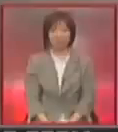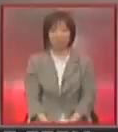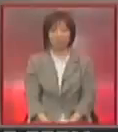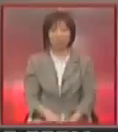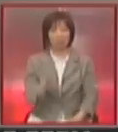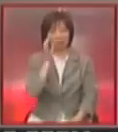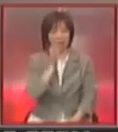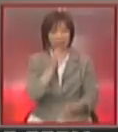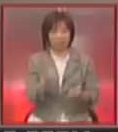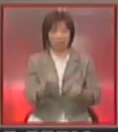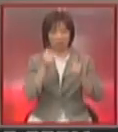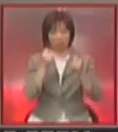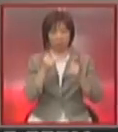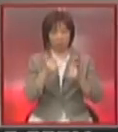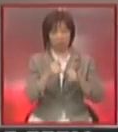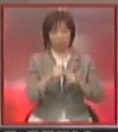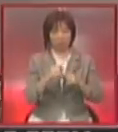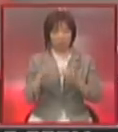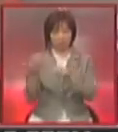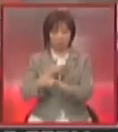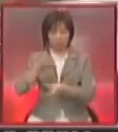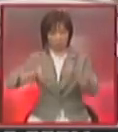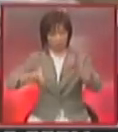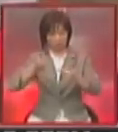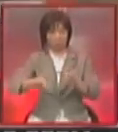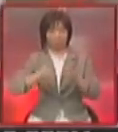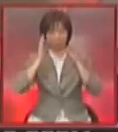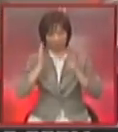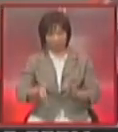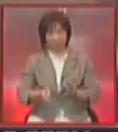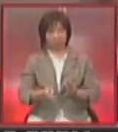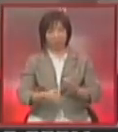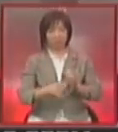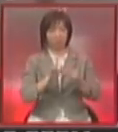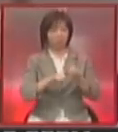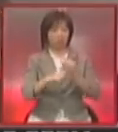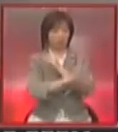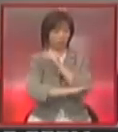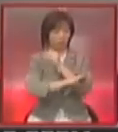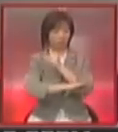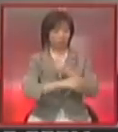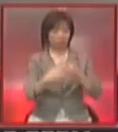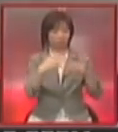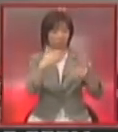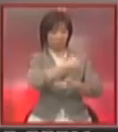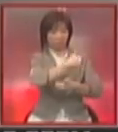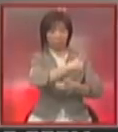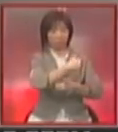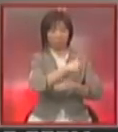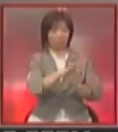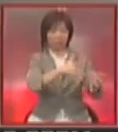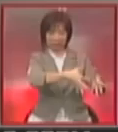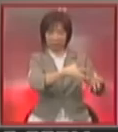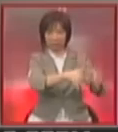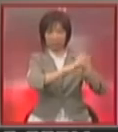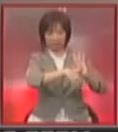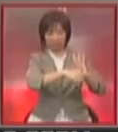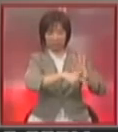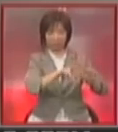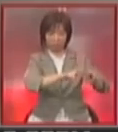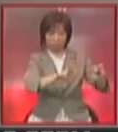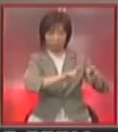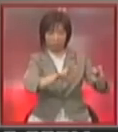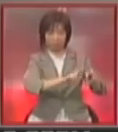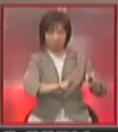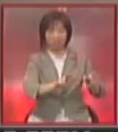Cheryl, nagdesisyon na nga ang impeachment court na ipagpaliban muna ang usapin tungkol sa foreign account ni Chief Justice Corona matapos maglabas ng TRO ng Korte Suprema